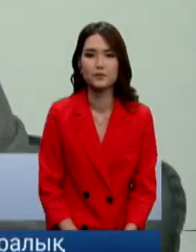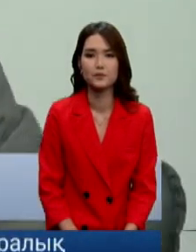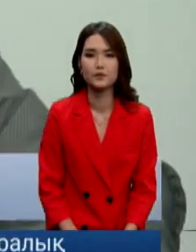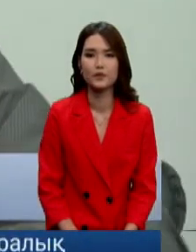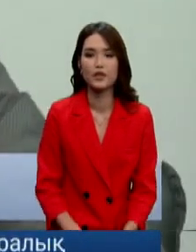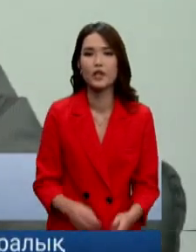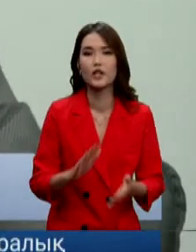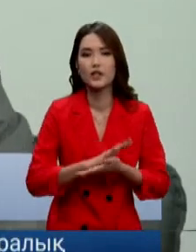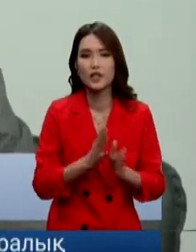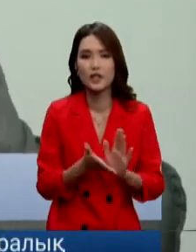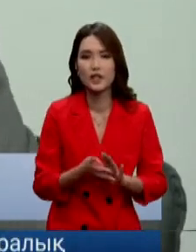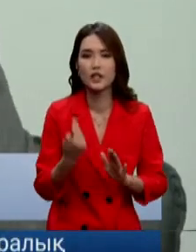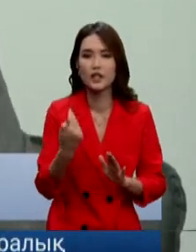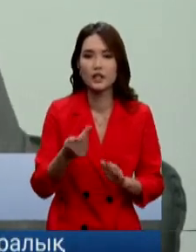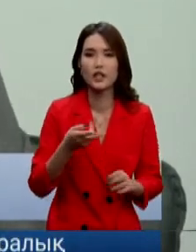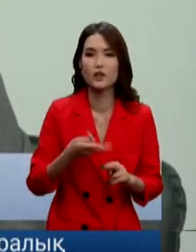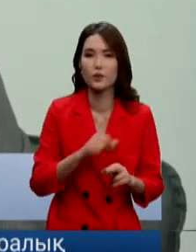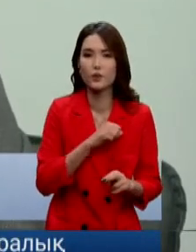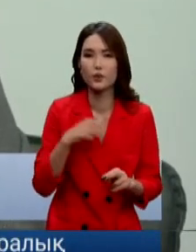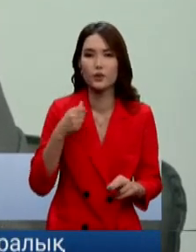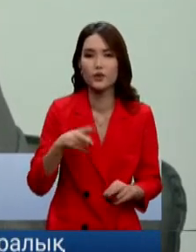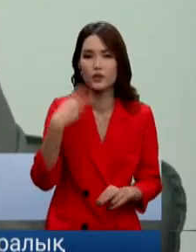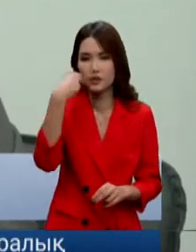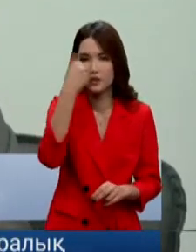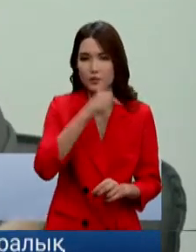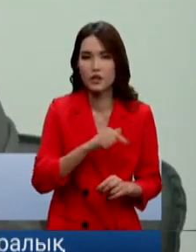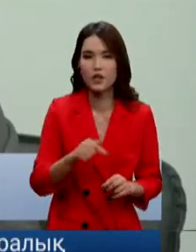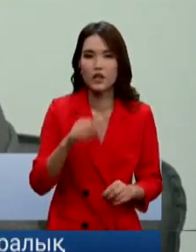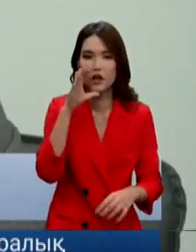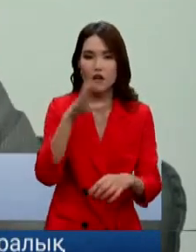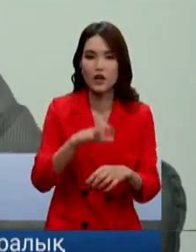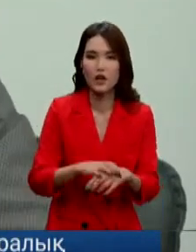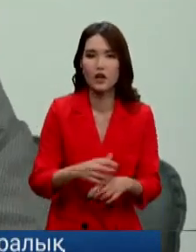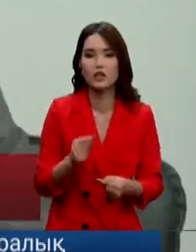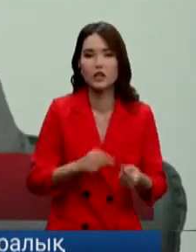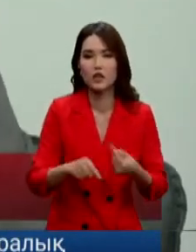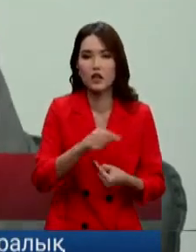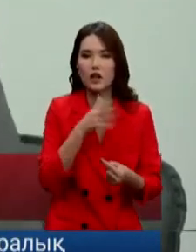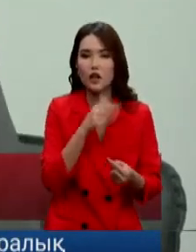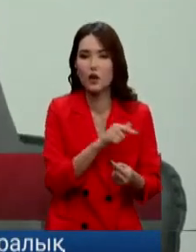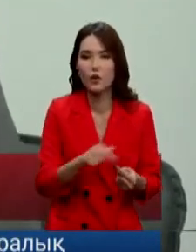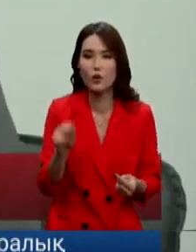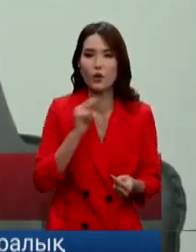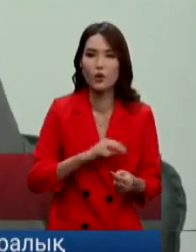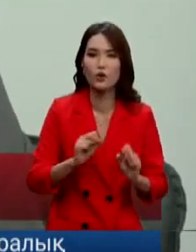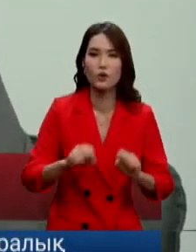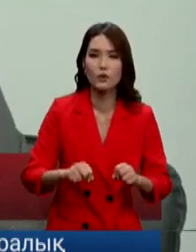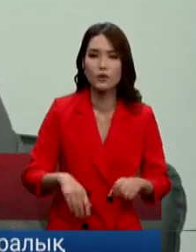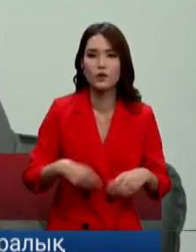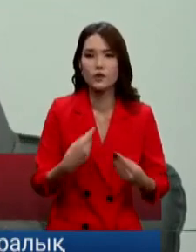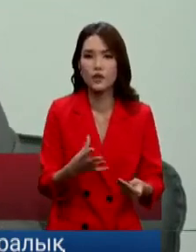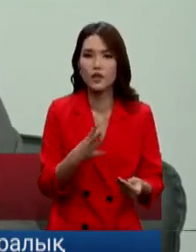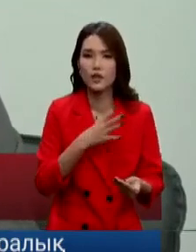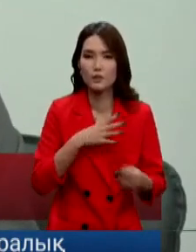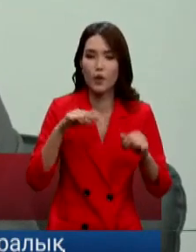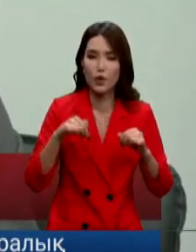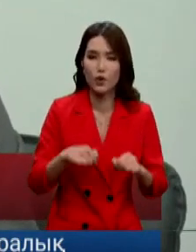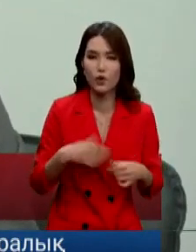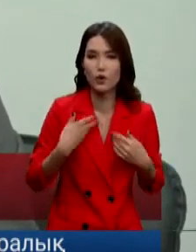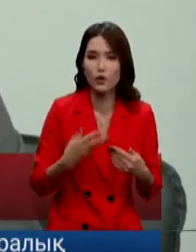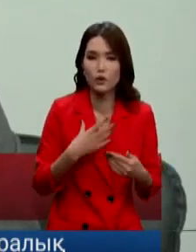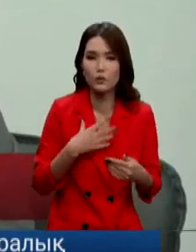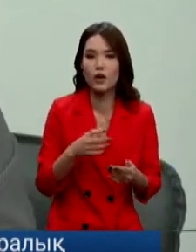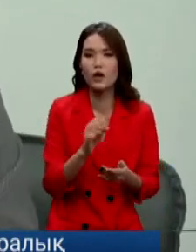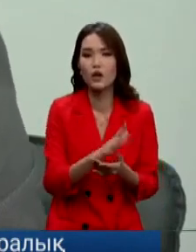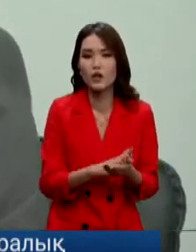Келісім шарттардың мерзімі 2025 жылы аяқталады. Кәсіпкерлерге сол уақытқа дейін жұмыс істеуге мүмкіндік берілсе деп ұсыныс жасадық. Содан